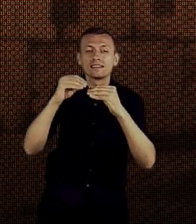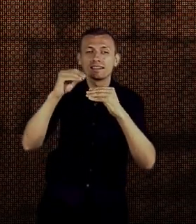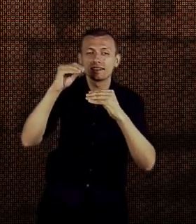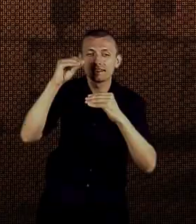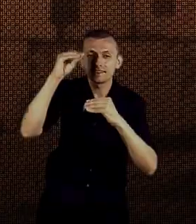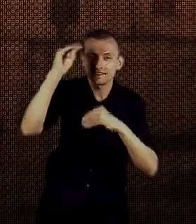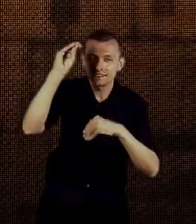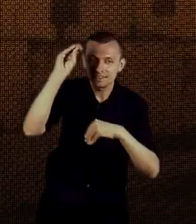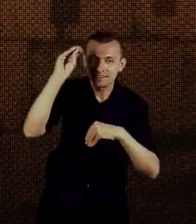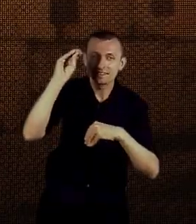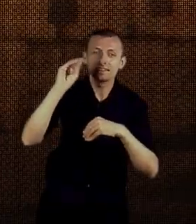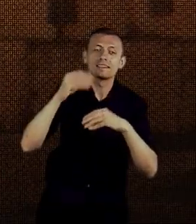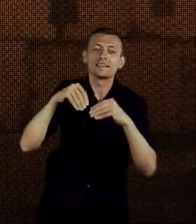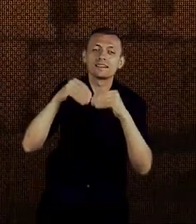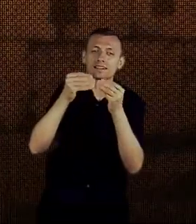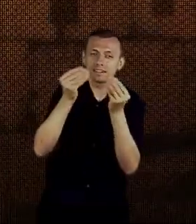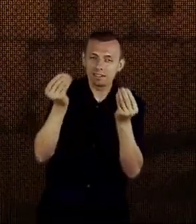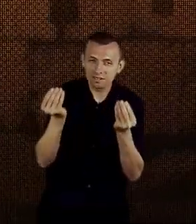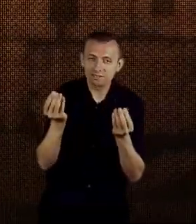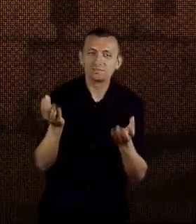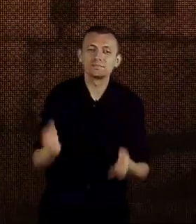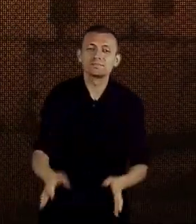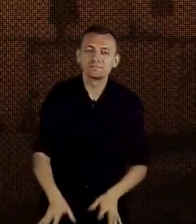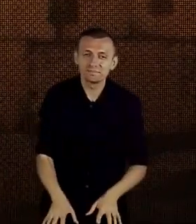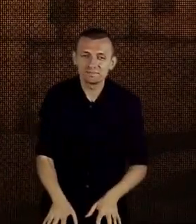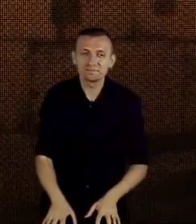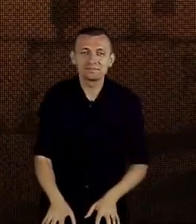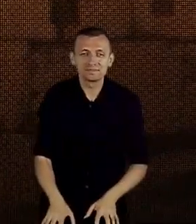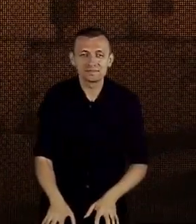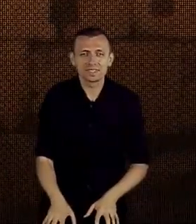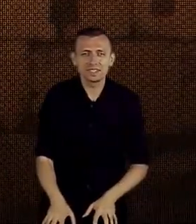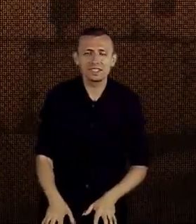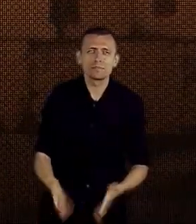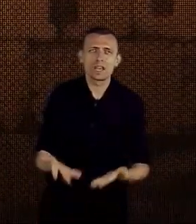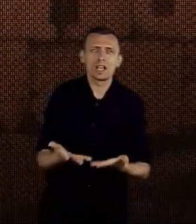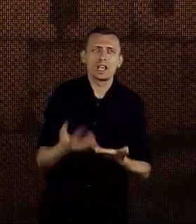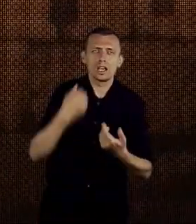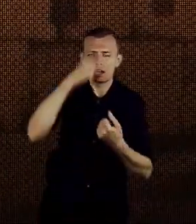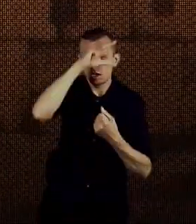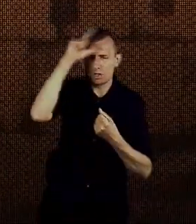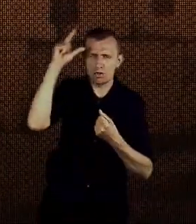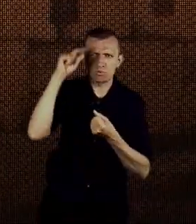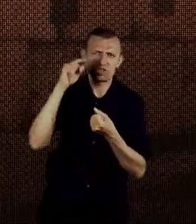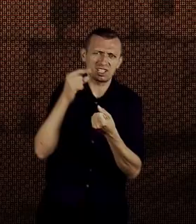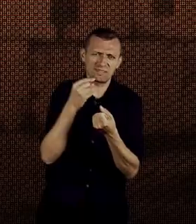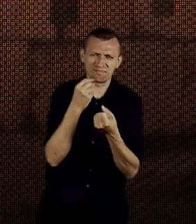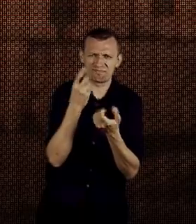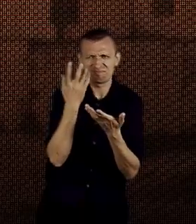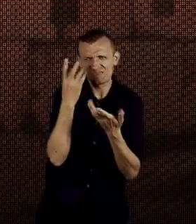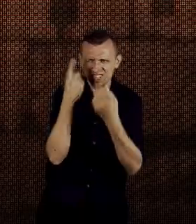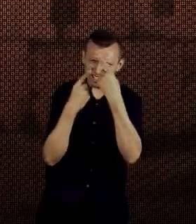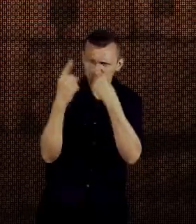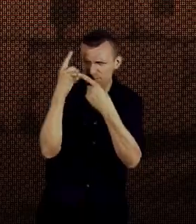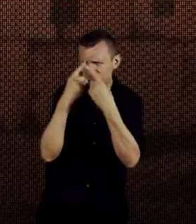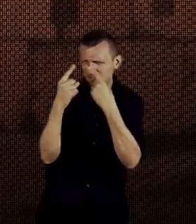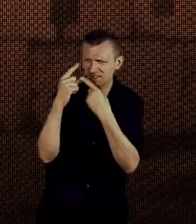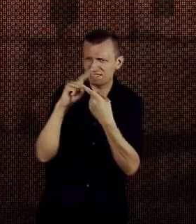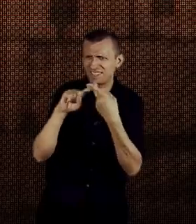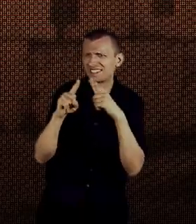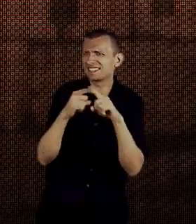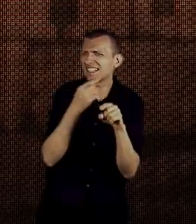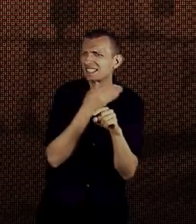żadnego sensu, Abraham i tak zamierzał okazać Panu Bogu